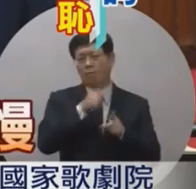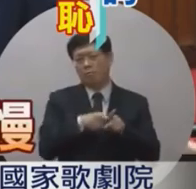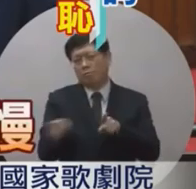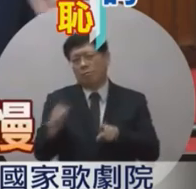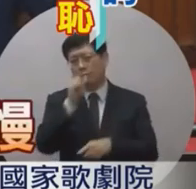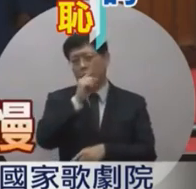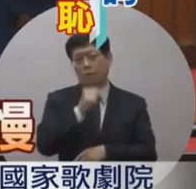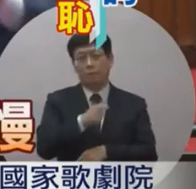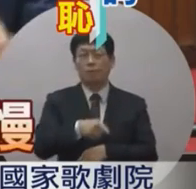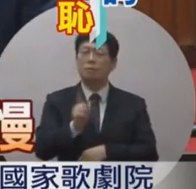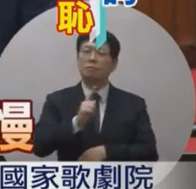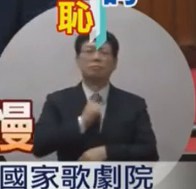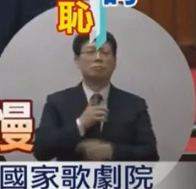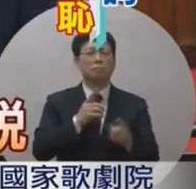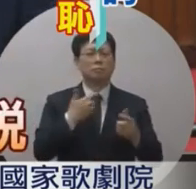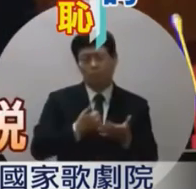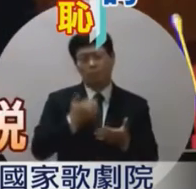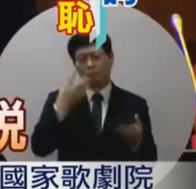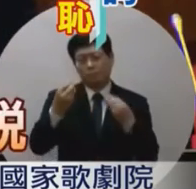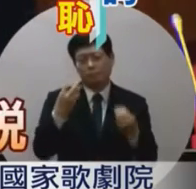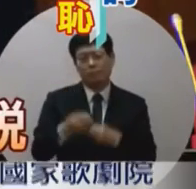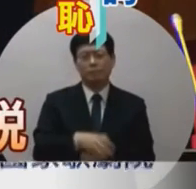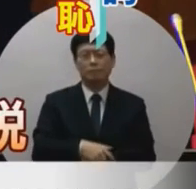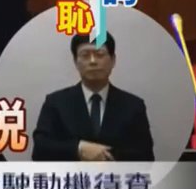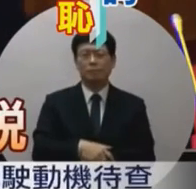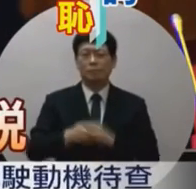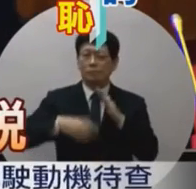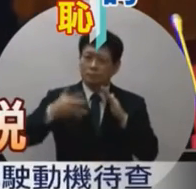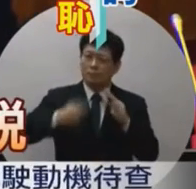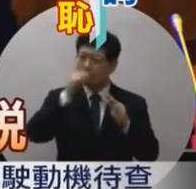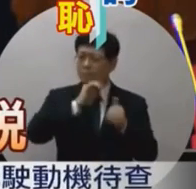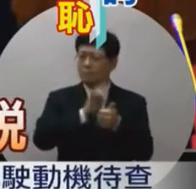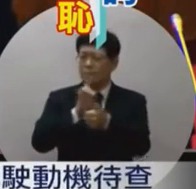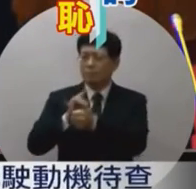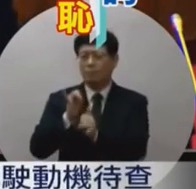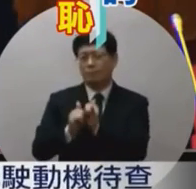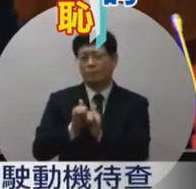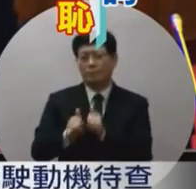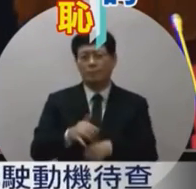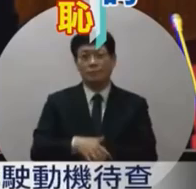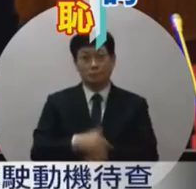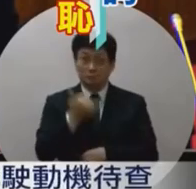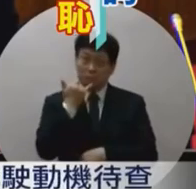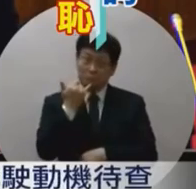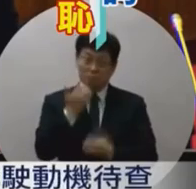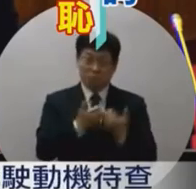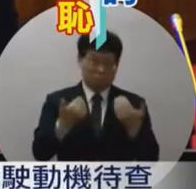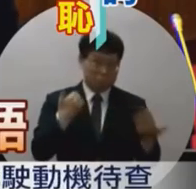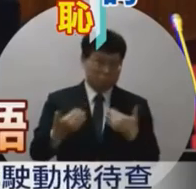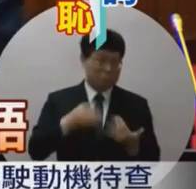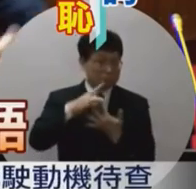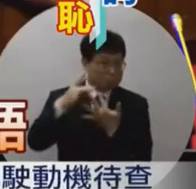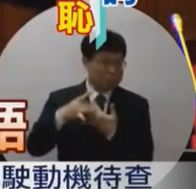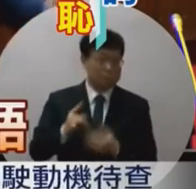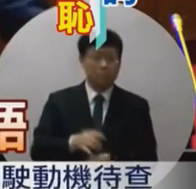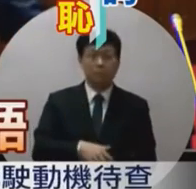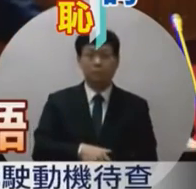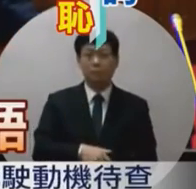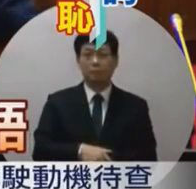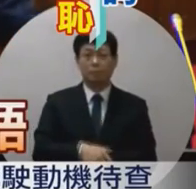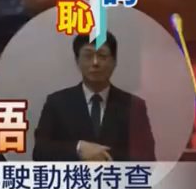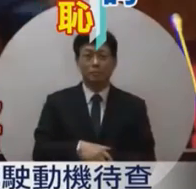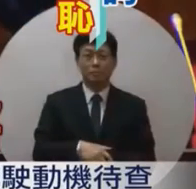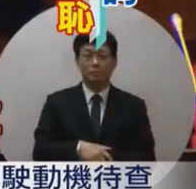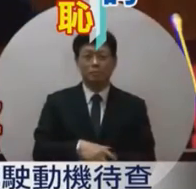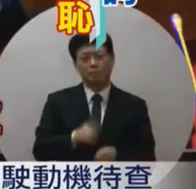我们去查场， 这是什么态度？这么傲慢！ 我要讲的时候， 不要再欺骗民众说可以分辨，不用可以选择。 委员，你不要用这